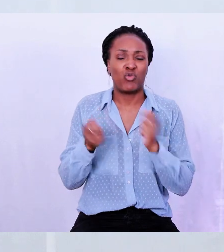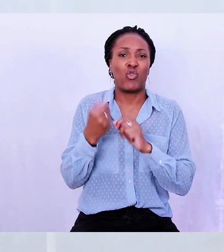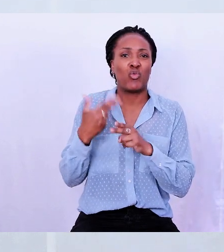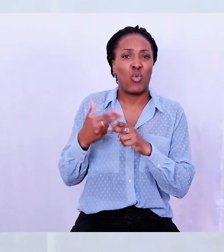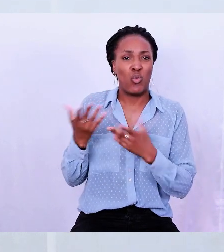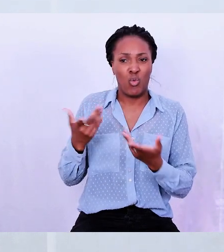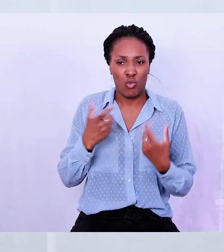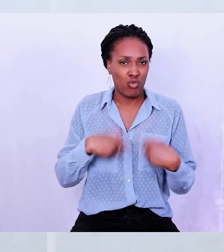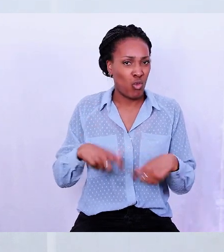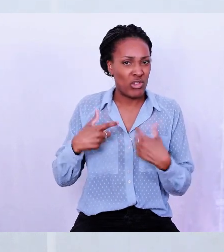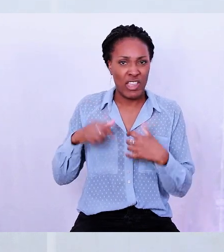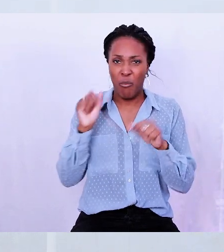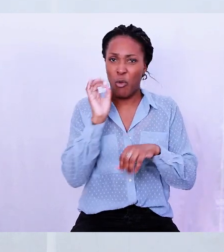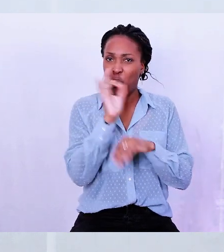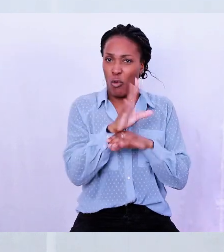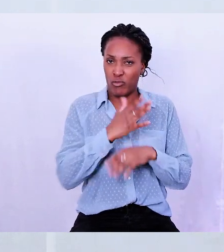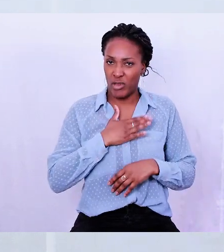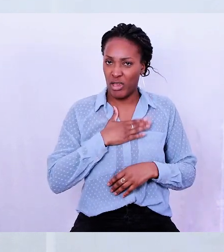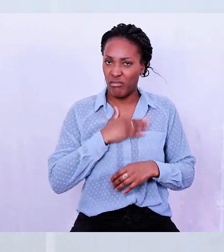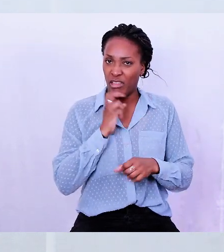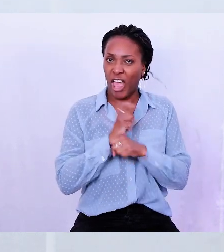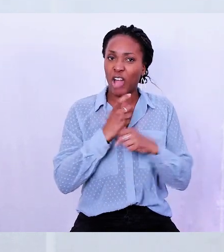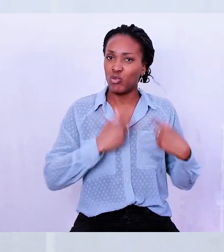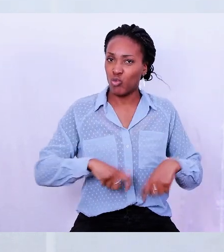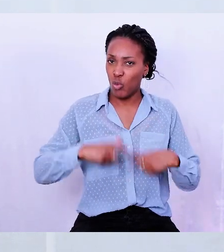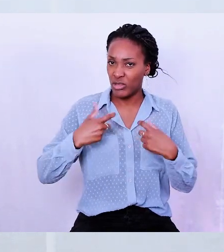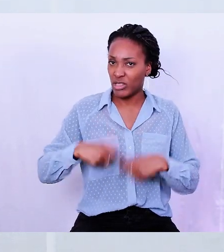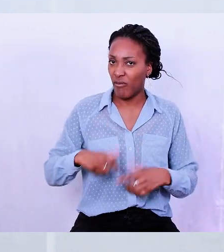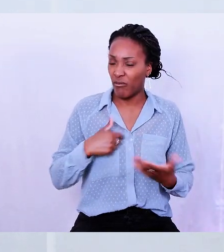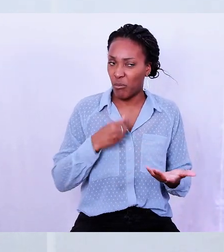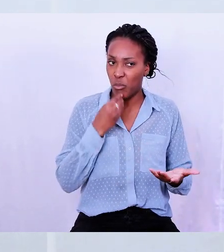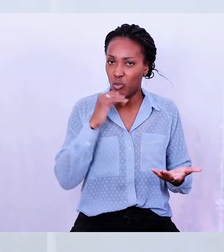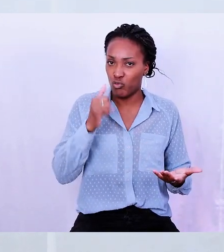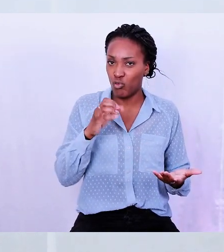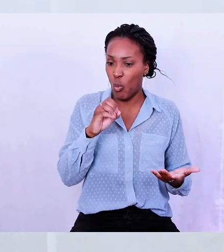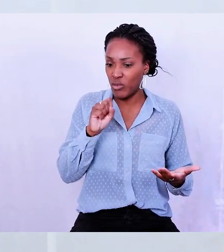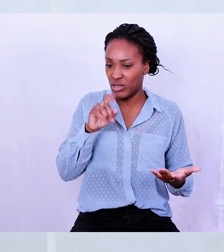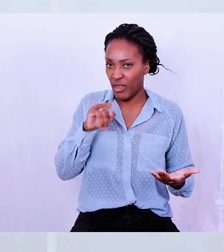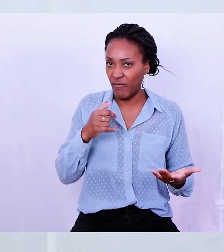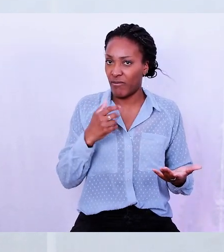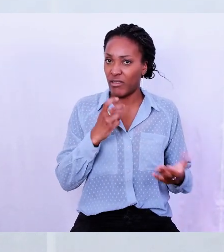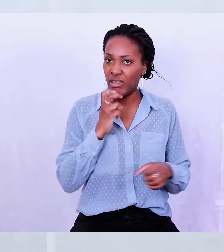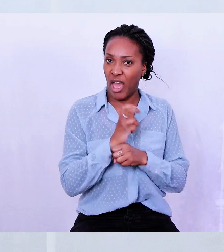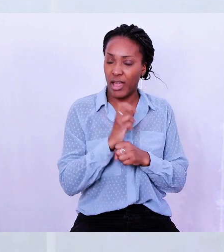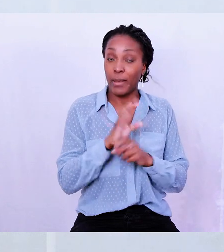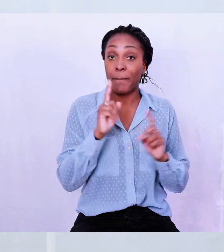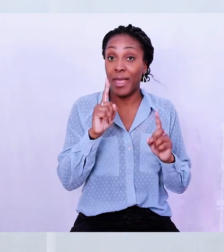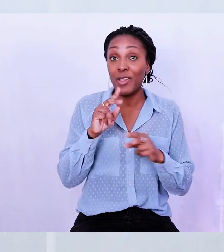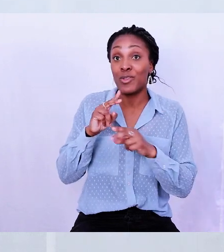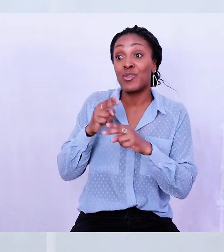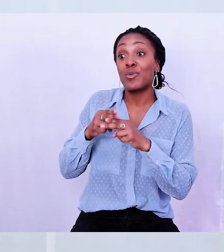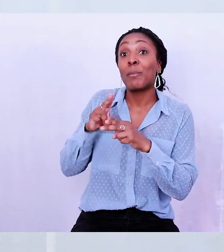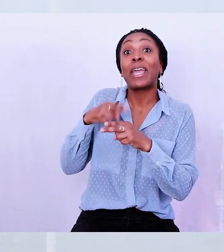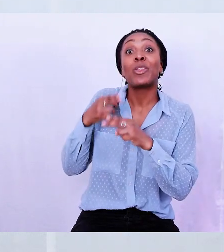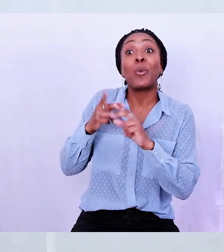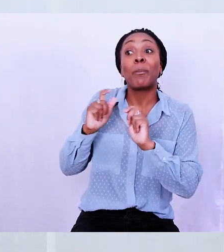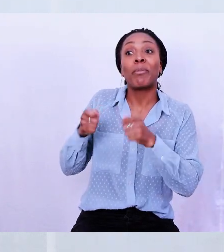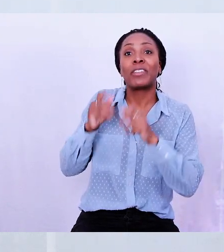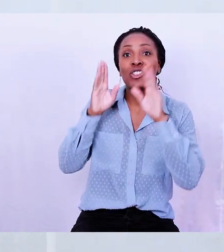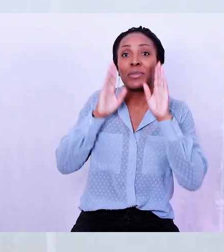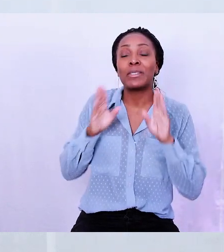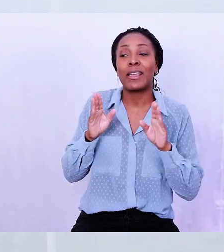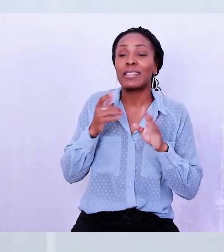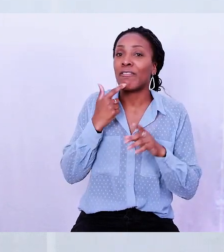quoi. Joseph, il aurait pu refuser. Non, Joseph accepte son nom. Et surtout que ce nom veut dire quelque chose de très particulier qui parle pour nous